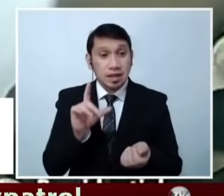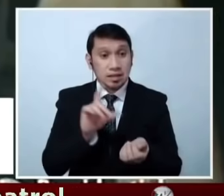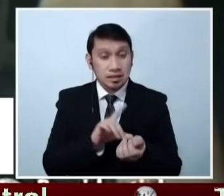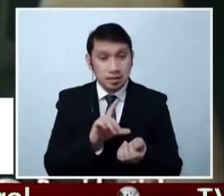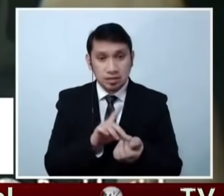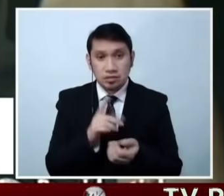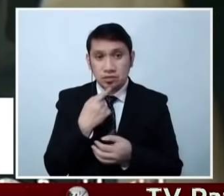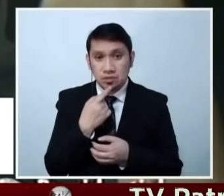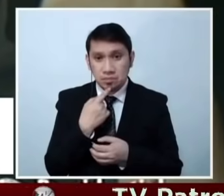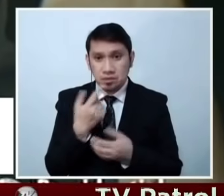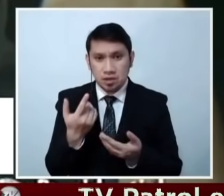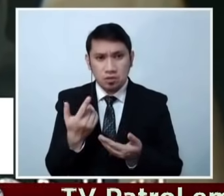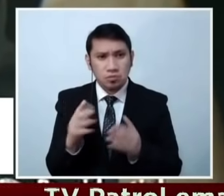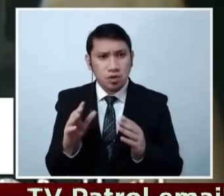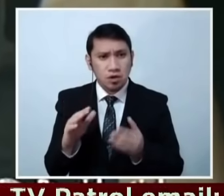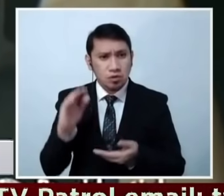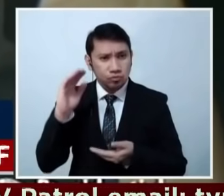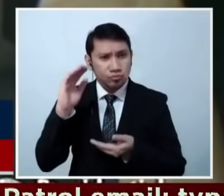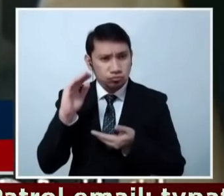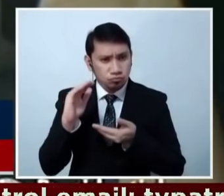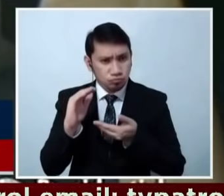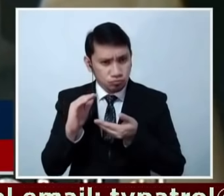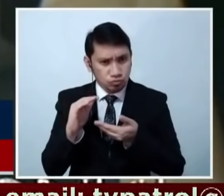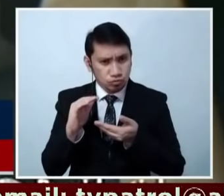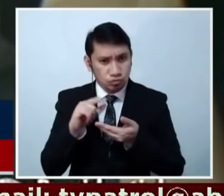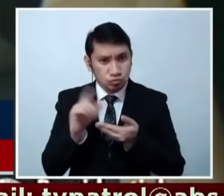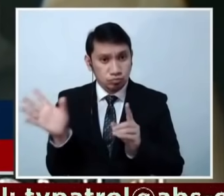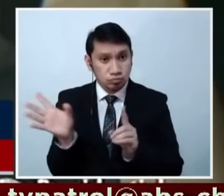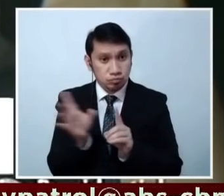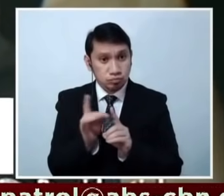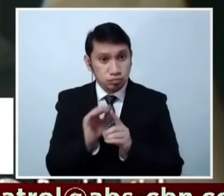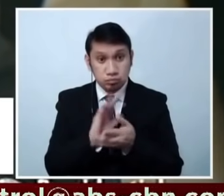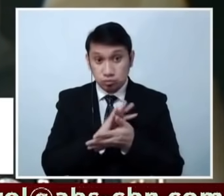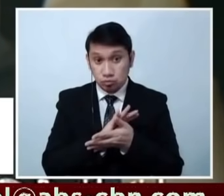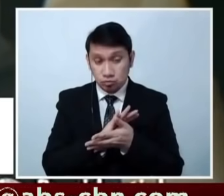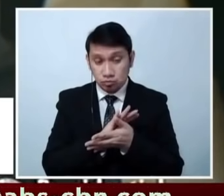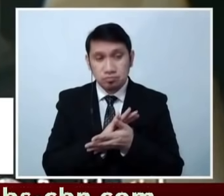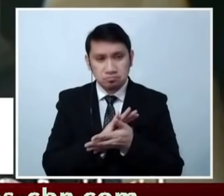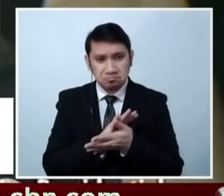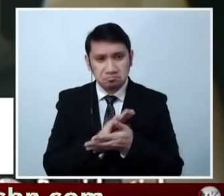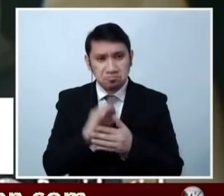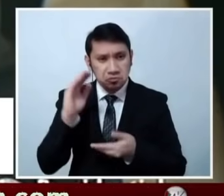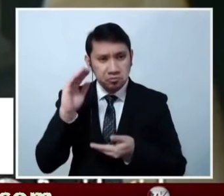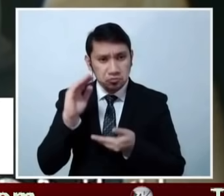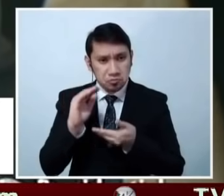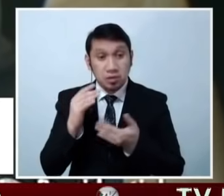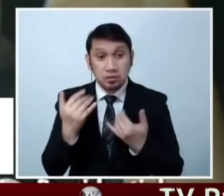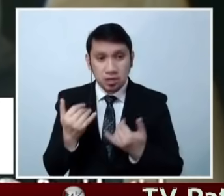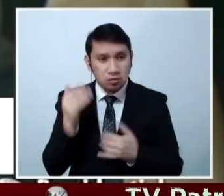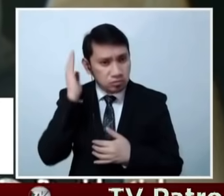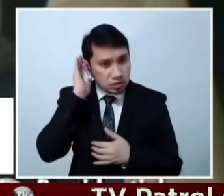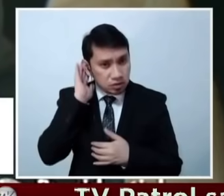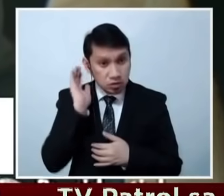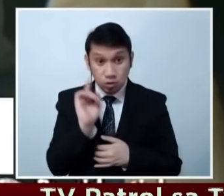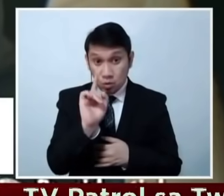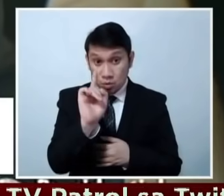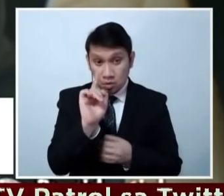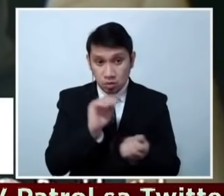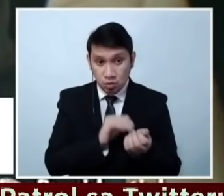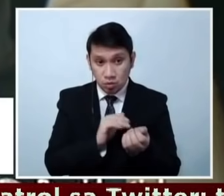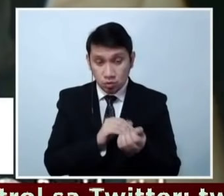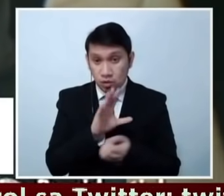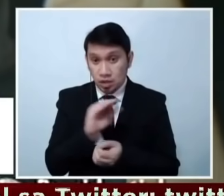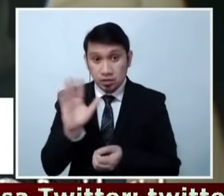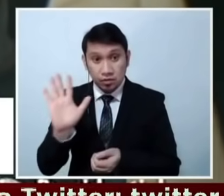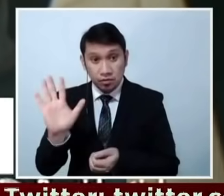yung kanilang kaso ng mga hospital. Initially, meron silang request na isang doktor at saka 5 nurses pero ayaw